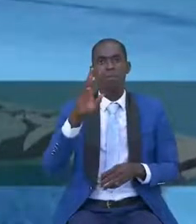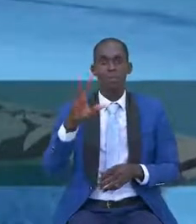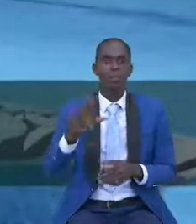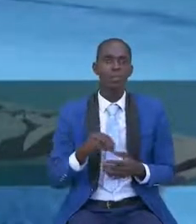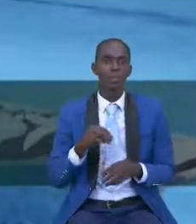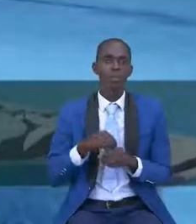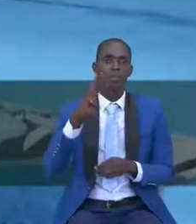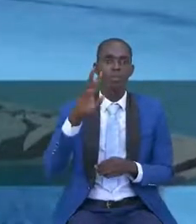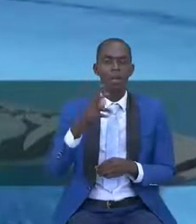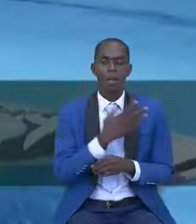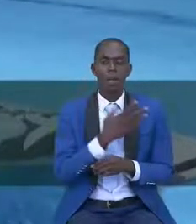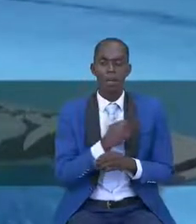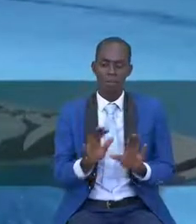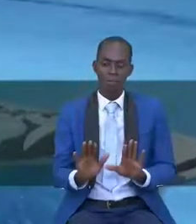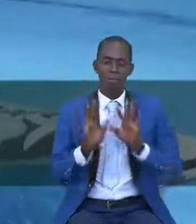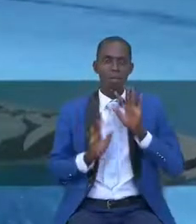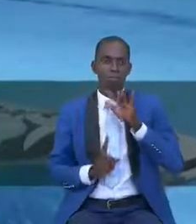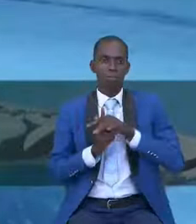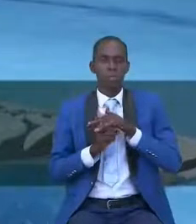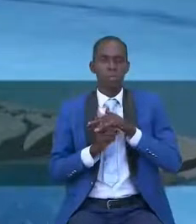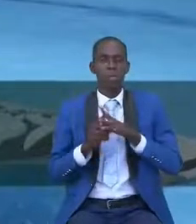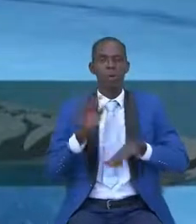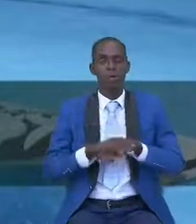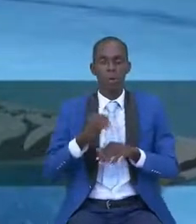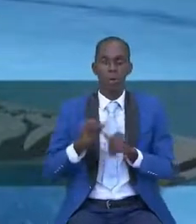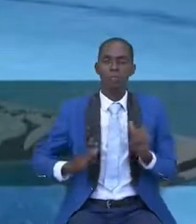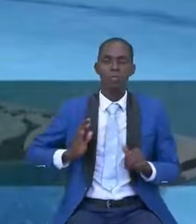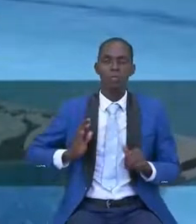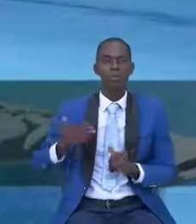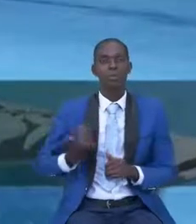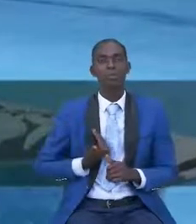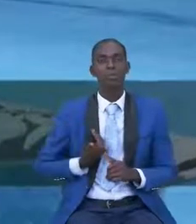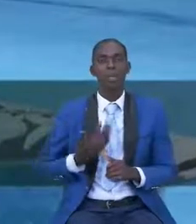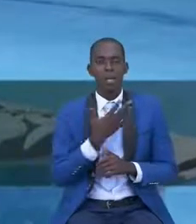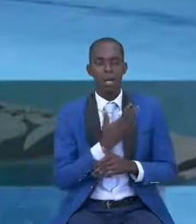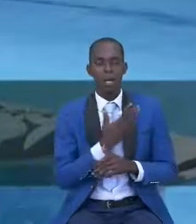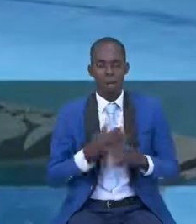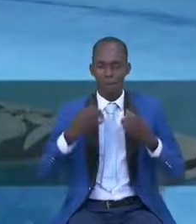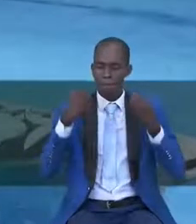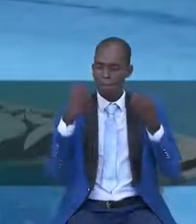dans les prières. Verset 43, on dit, la crainte s'emparait de chacun.